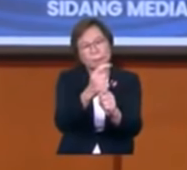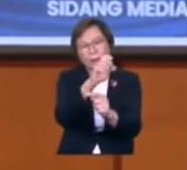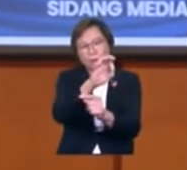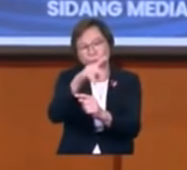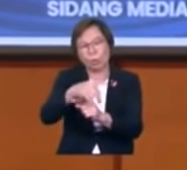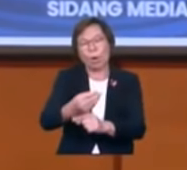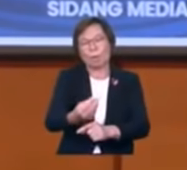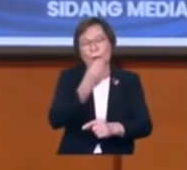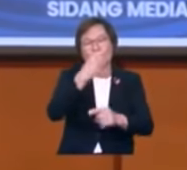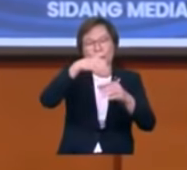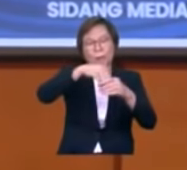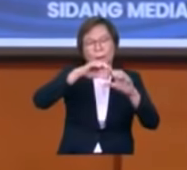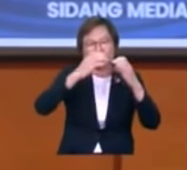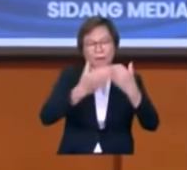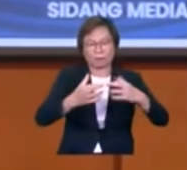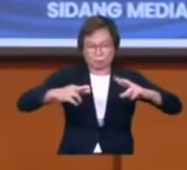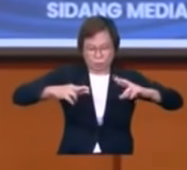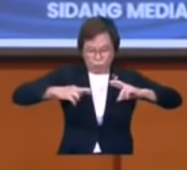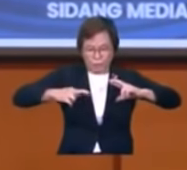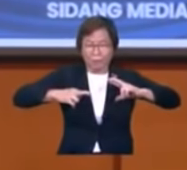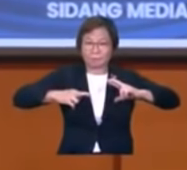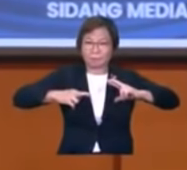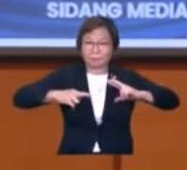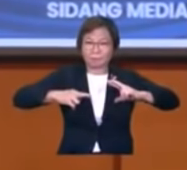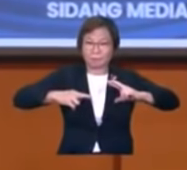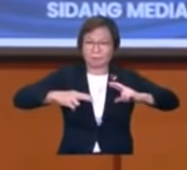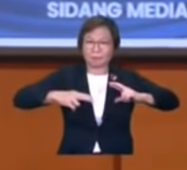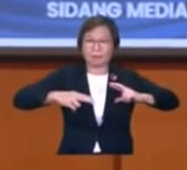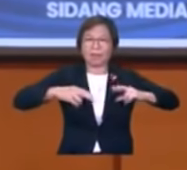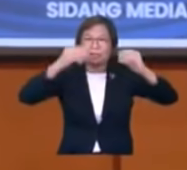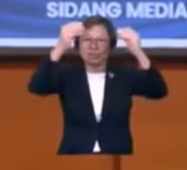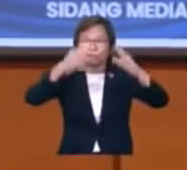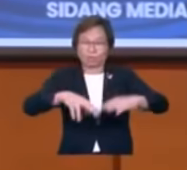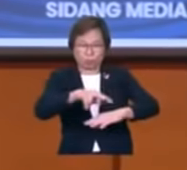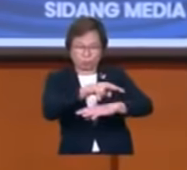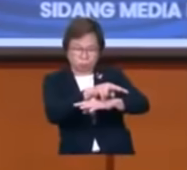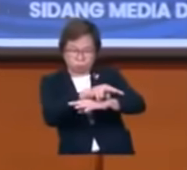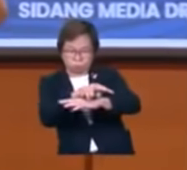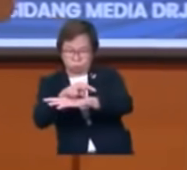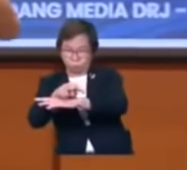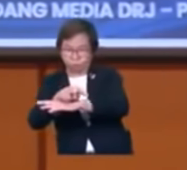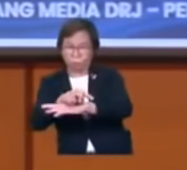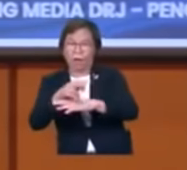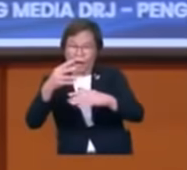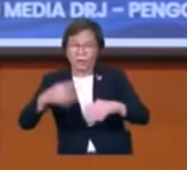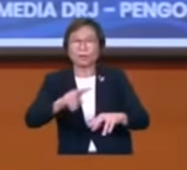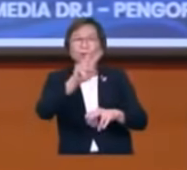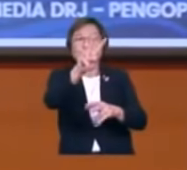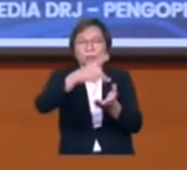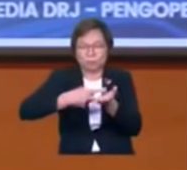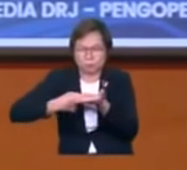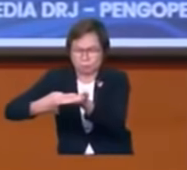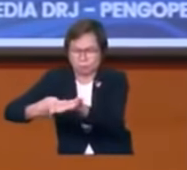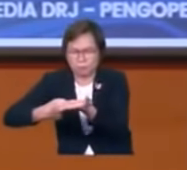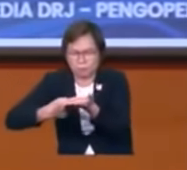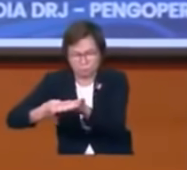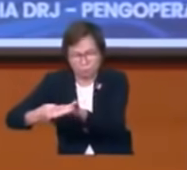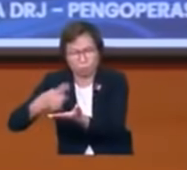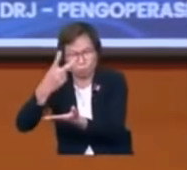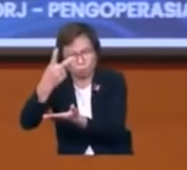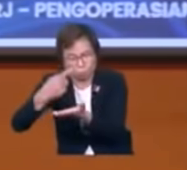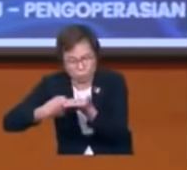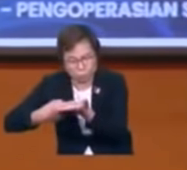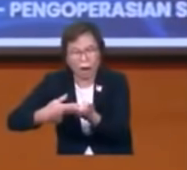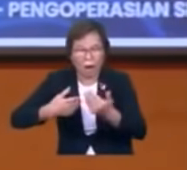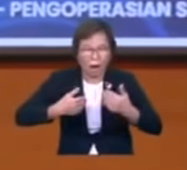murid makan dalam plus Waktu Rehat di bawah pengawasan guru ada dua perbincangan tentang pekerja ini ada yang